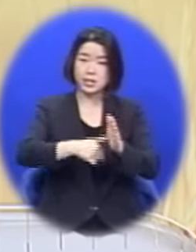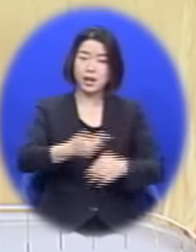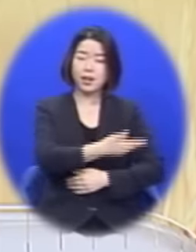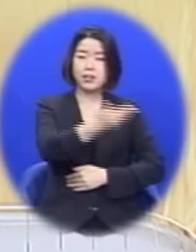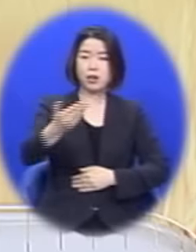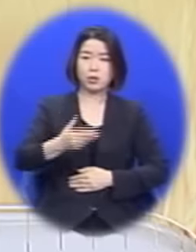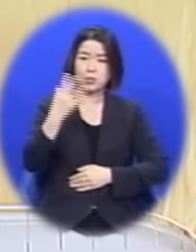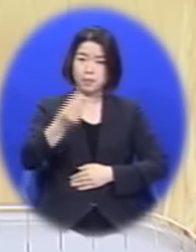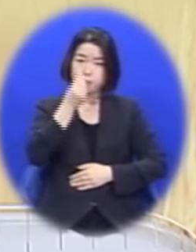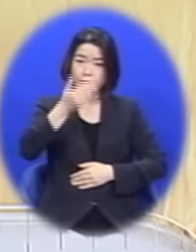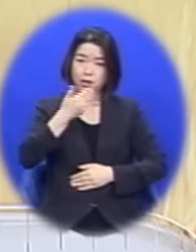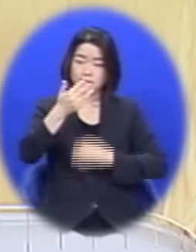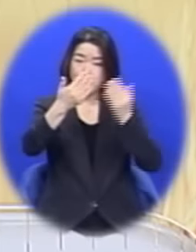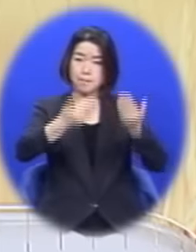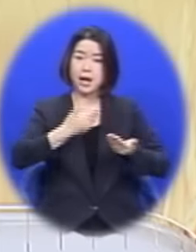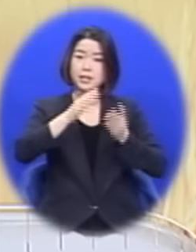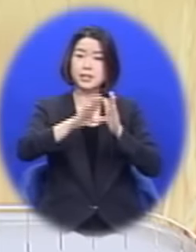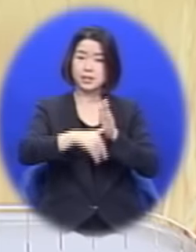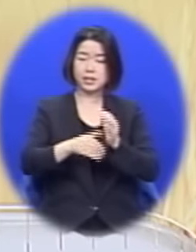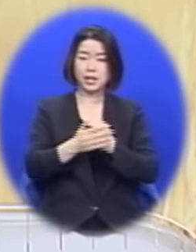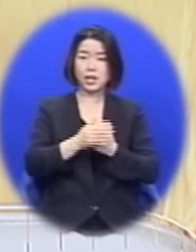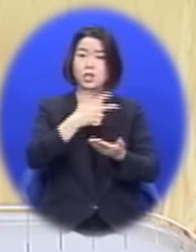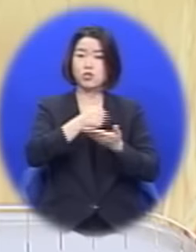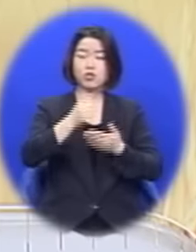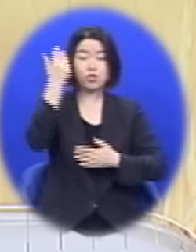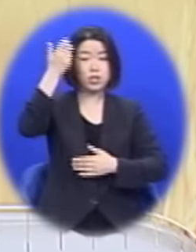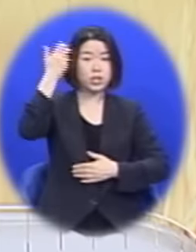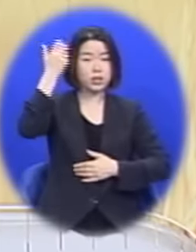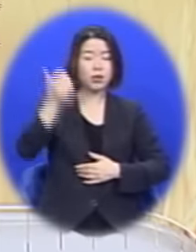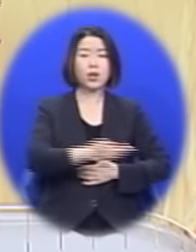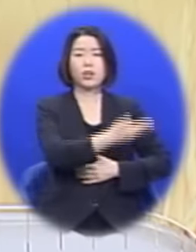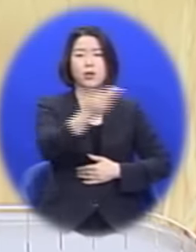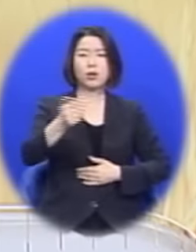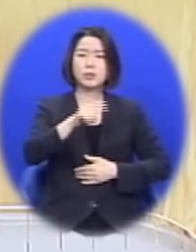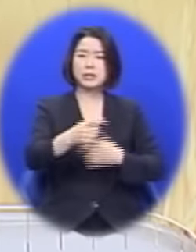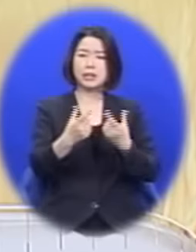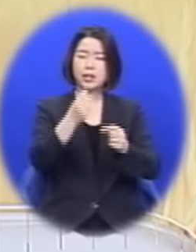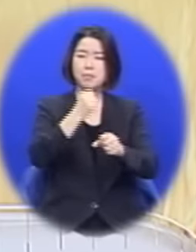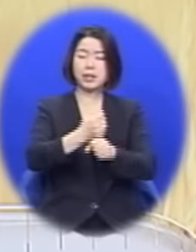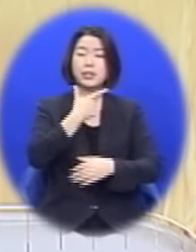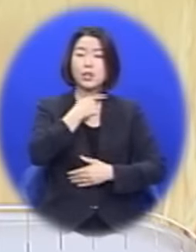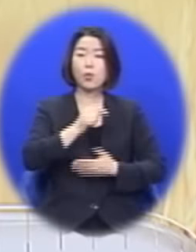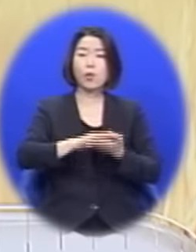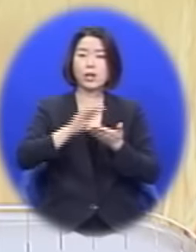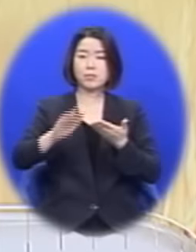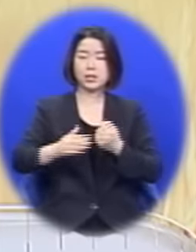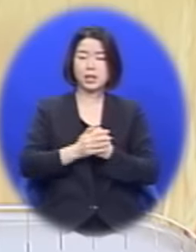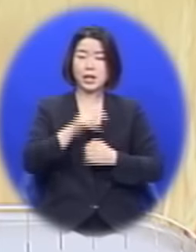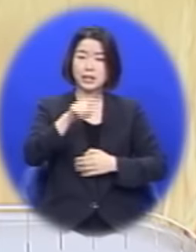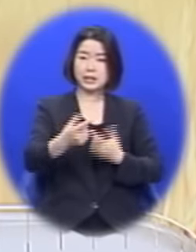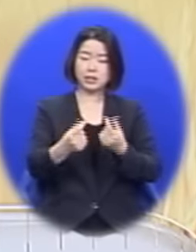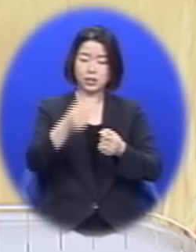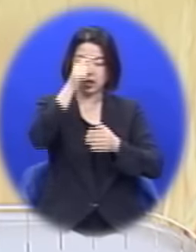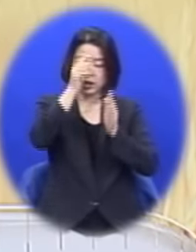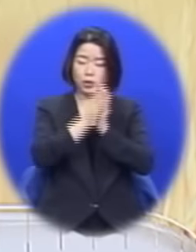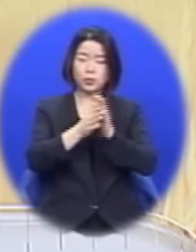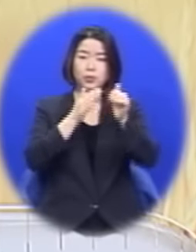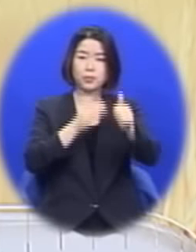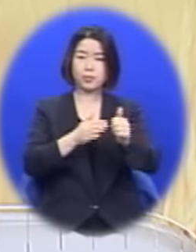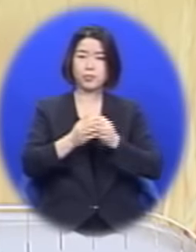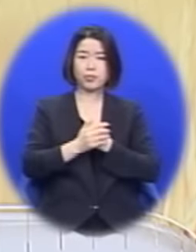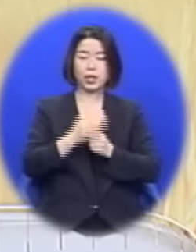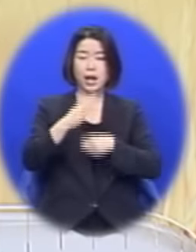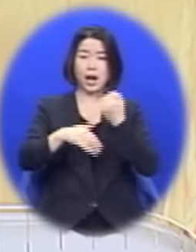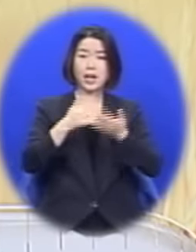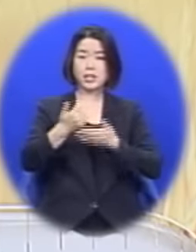여러분이 성찬을 받을 때 주의 영이 여러분을 그렇게 만드시기를 원합니다. 그리고 그렇게 기도하시기 바랍니다.